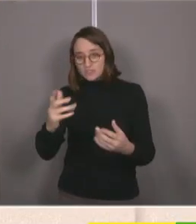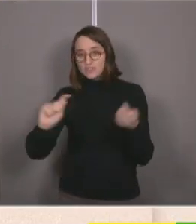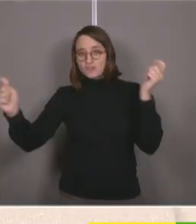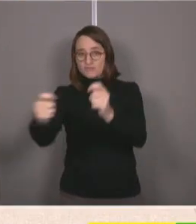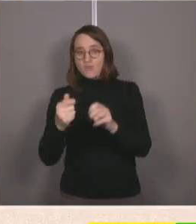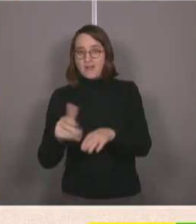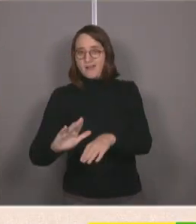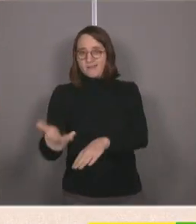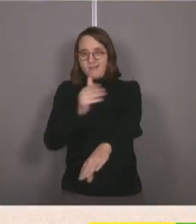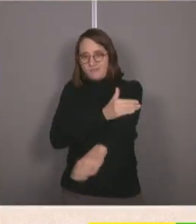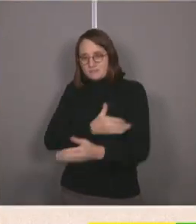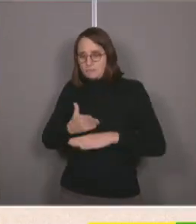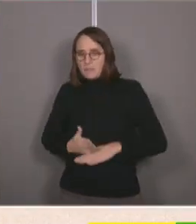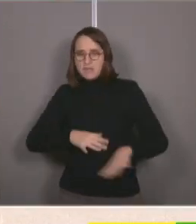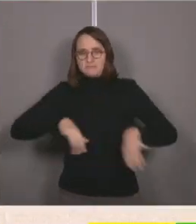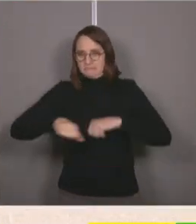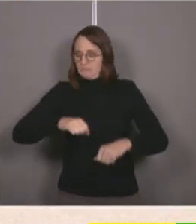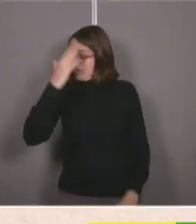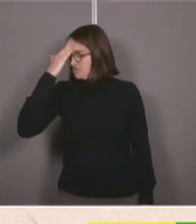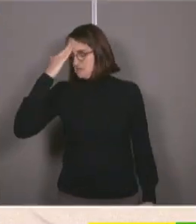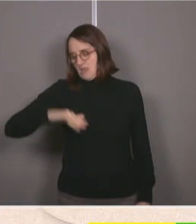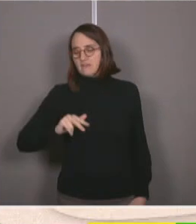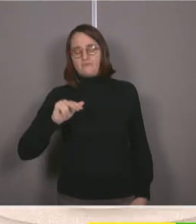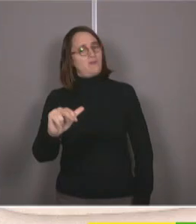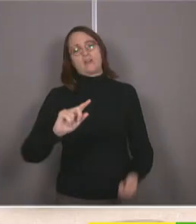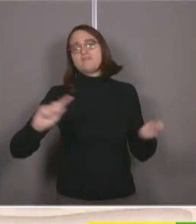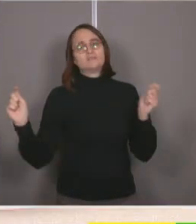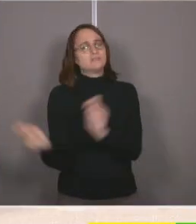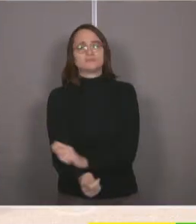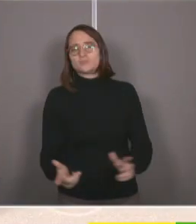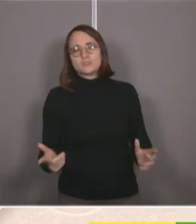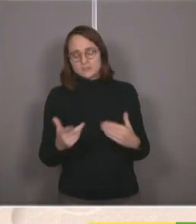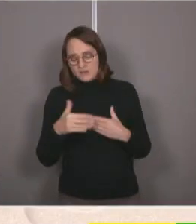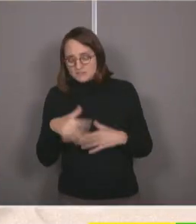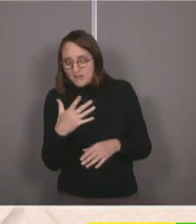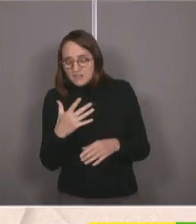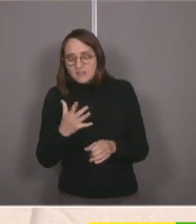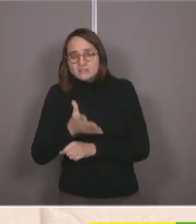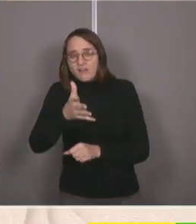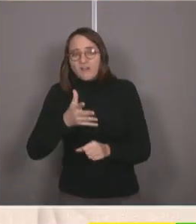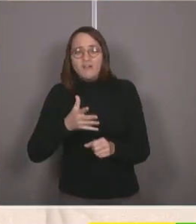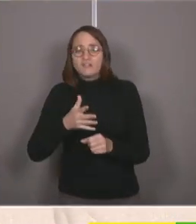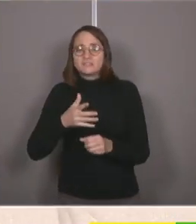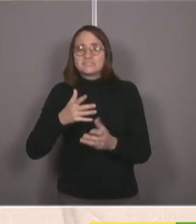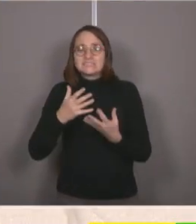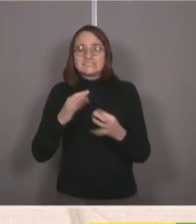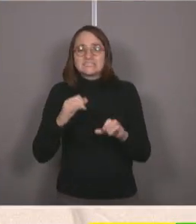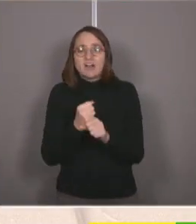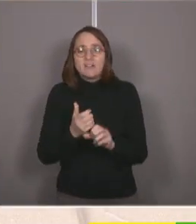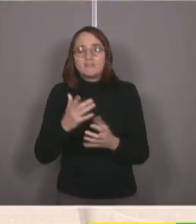à agir? Parce qu'on sait que les choses vont changer à horizon 5, 10 ou 15 ans. Et puisque j'ai 33 secondes de